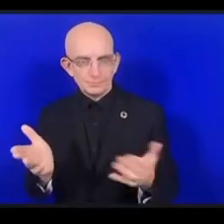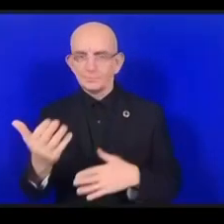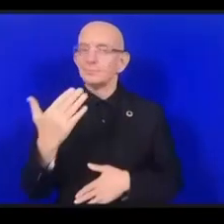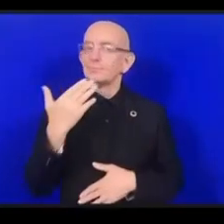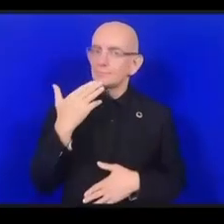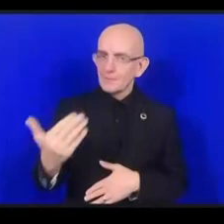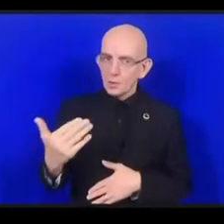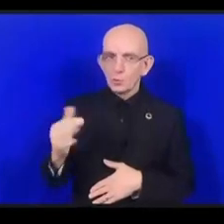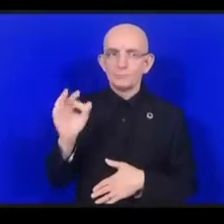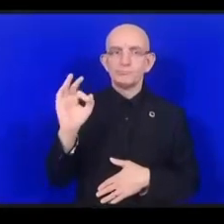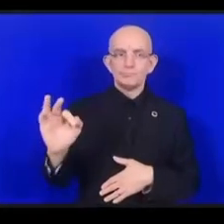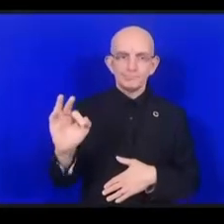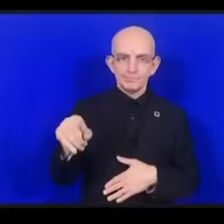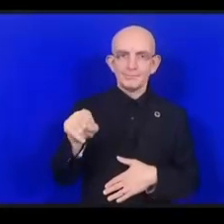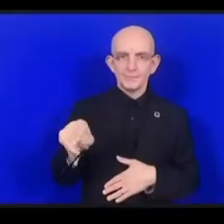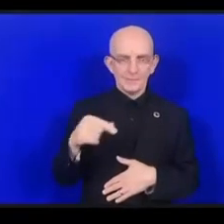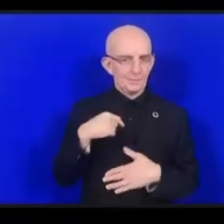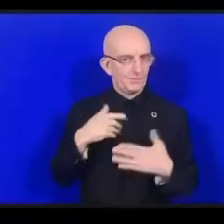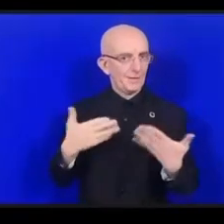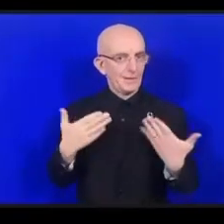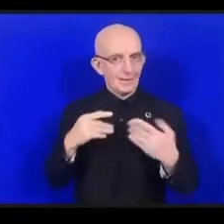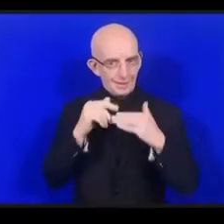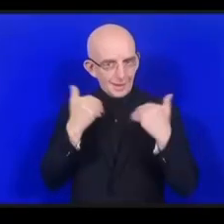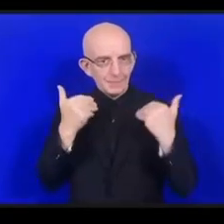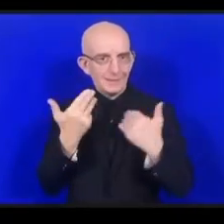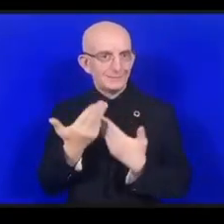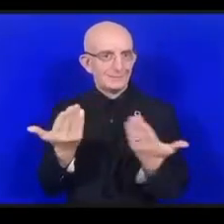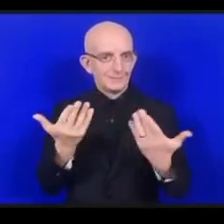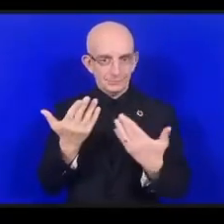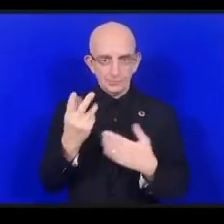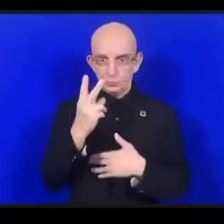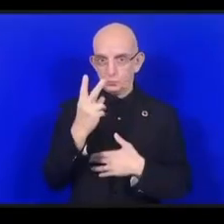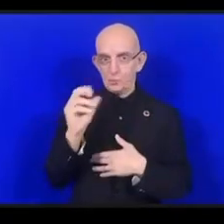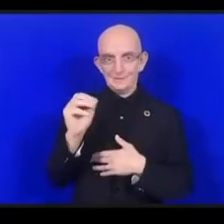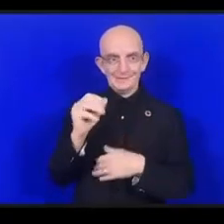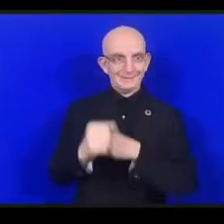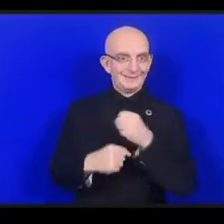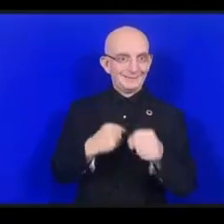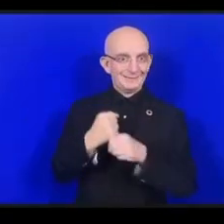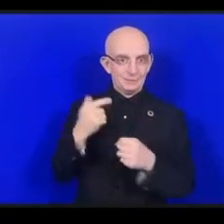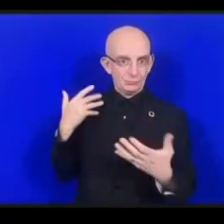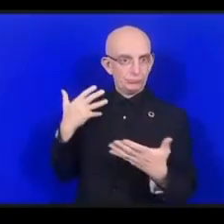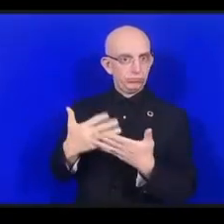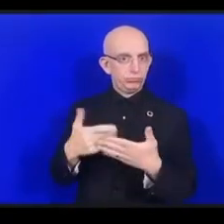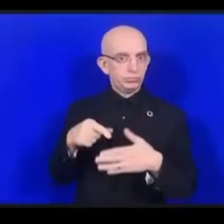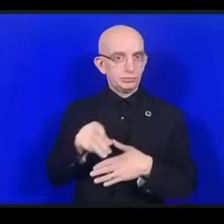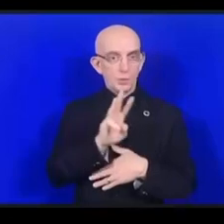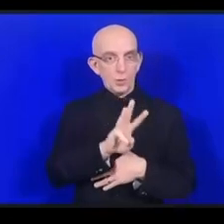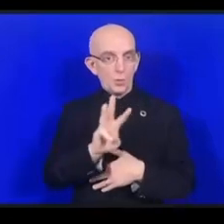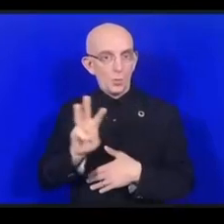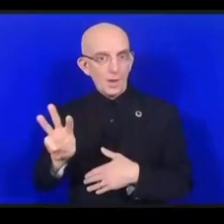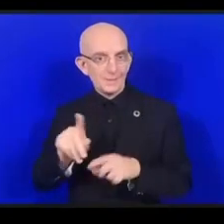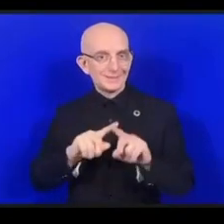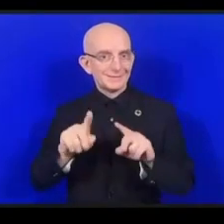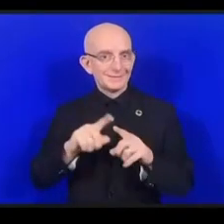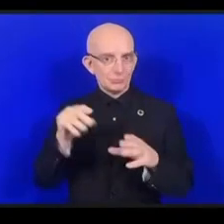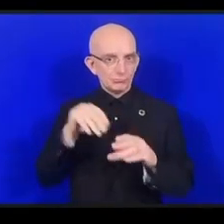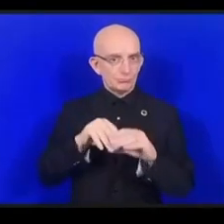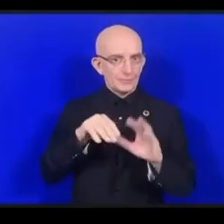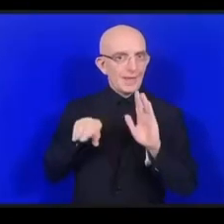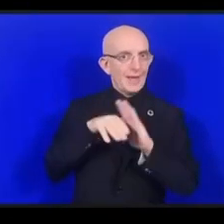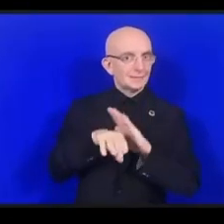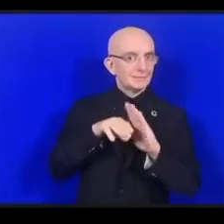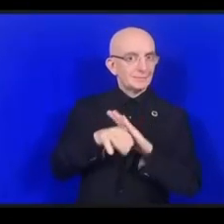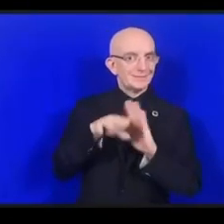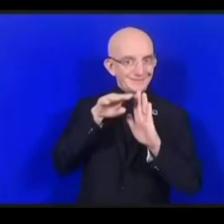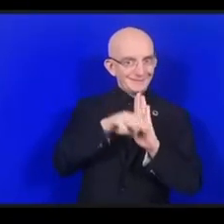们现在二十多年啊，就是我们的原则出来了以后，我们现在依然还是非常有